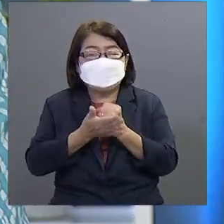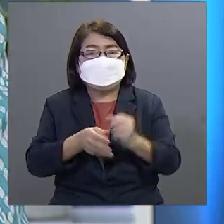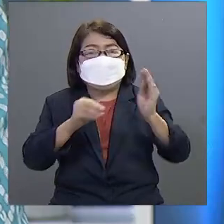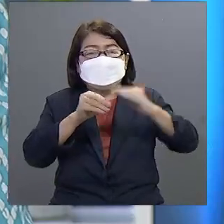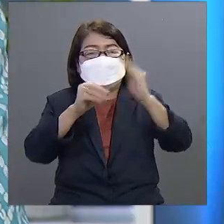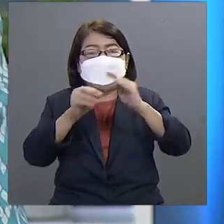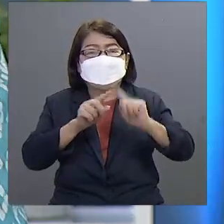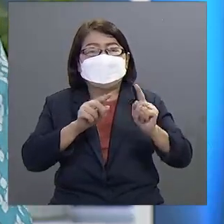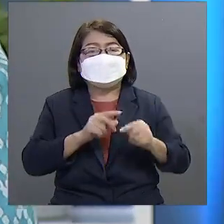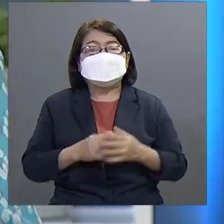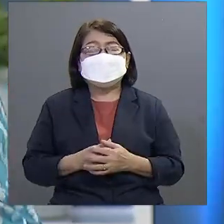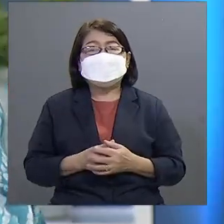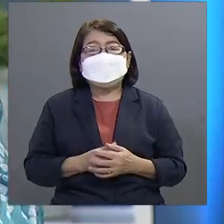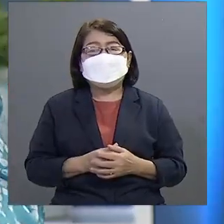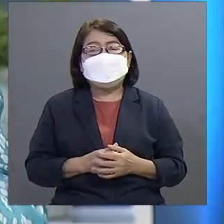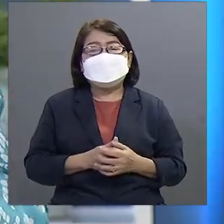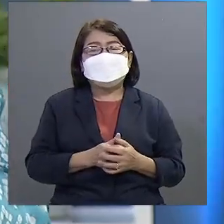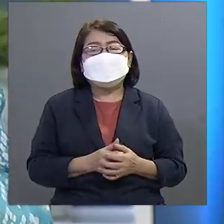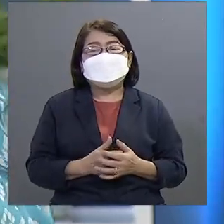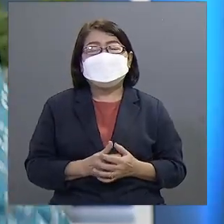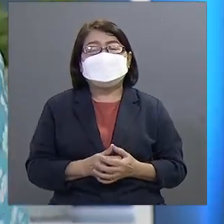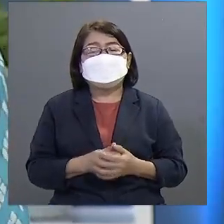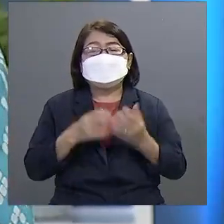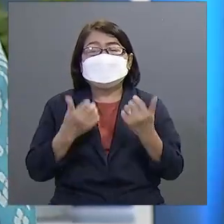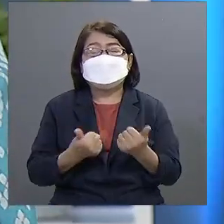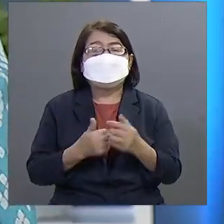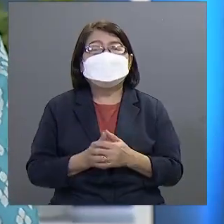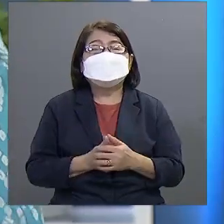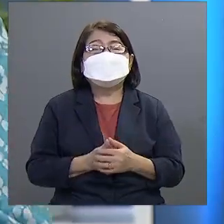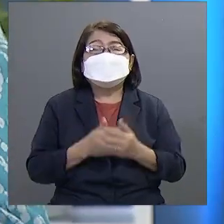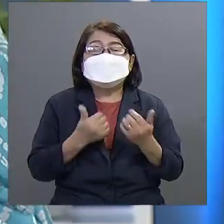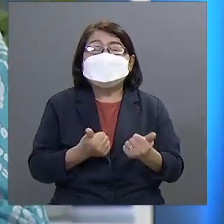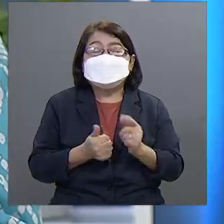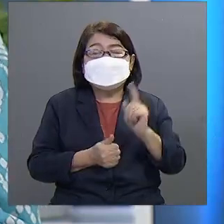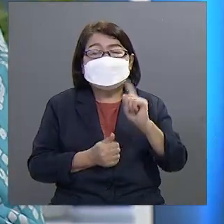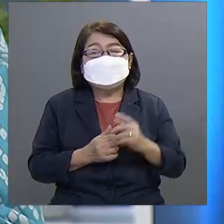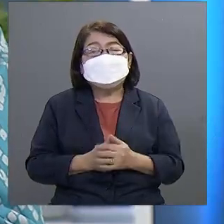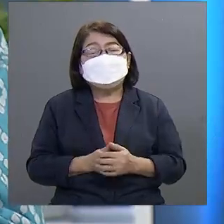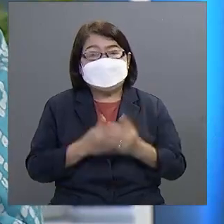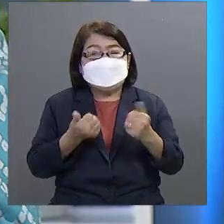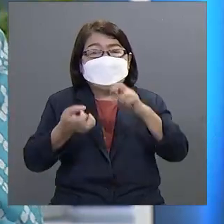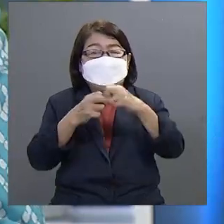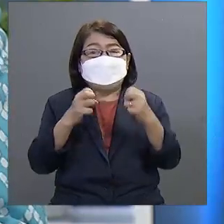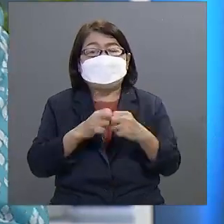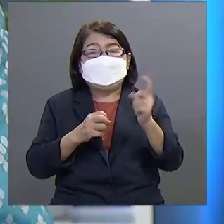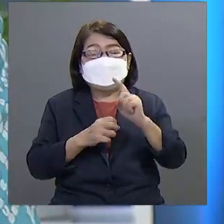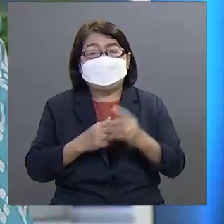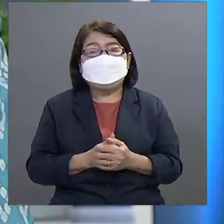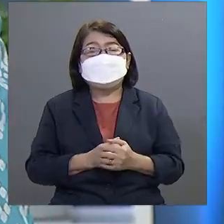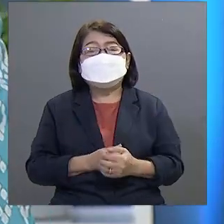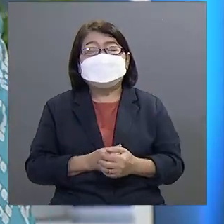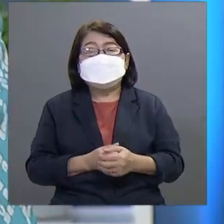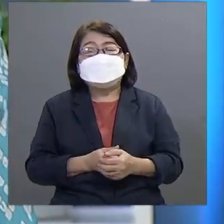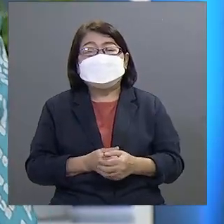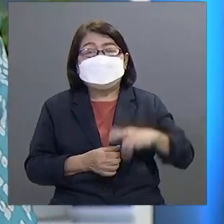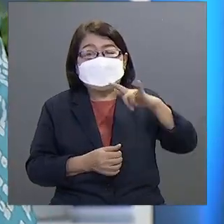ยะสั้นที่เร็วๆนะครับเพราะว่าถ้านะครับวันนี้ปัญหาคือเครื่องบินเนี่ยจำนวนมันน้อยประมาณ 30% เ